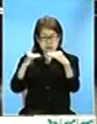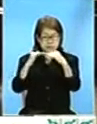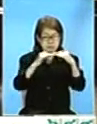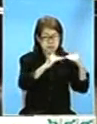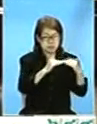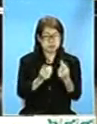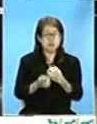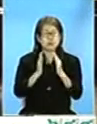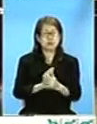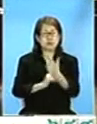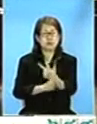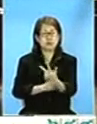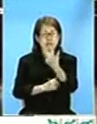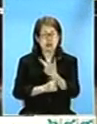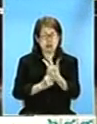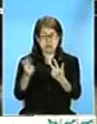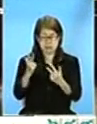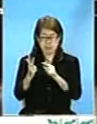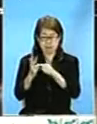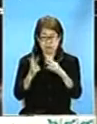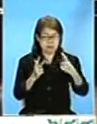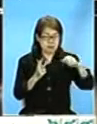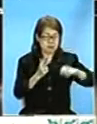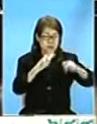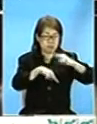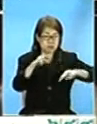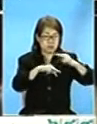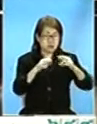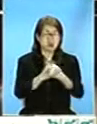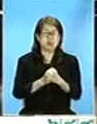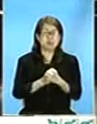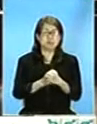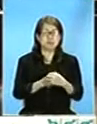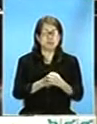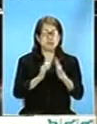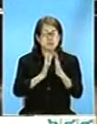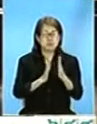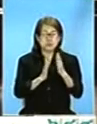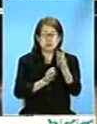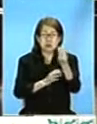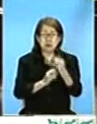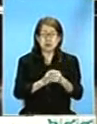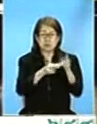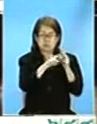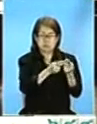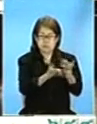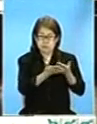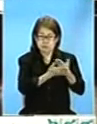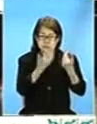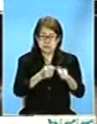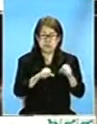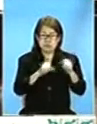อมา3คนมาจากตุลาการศาลปกครองสูงสุดซึ่งก็เลือกกันมา2ค